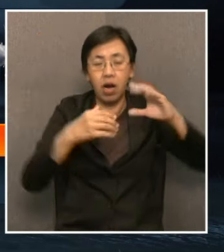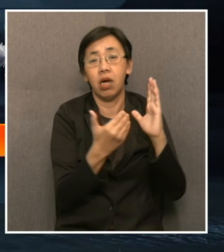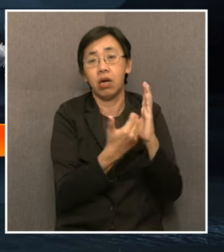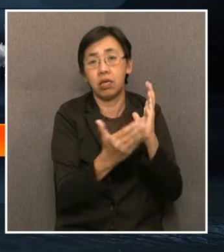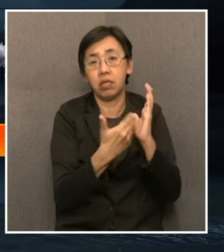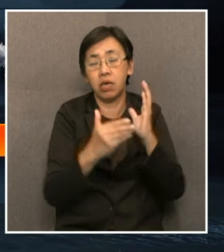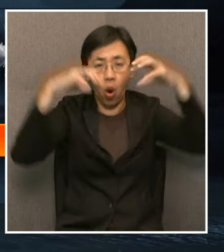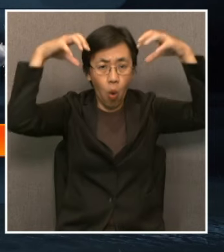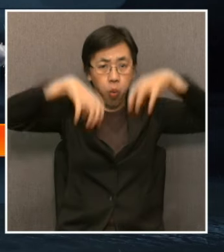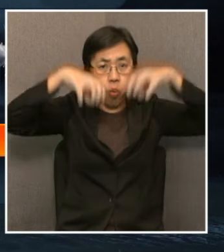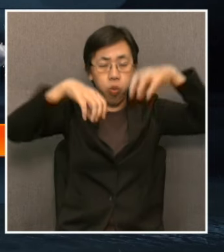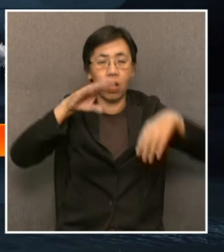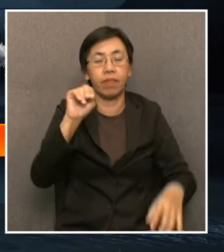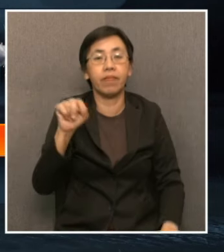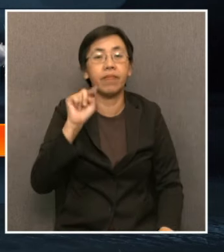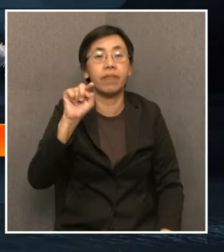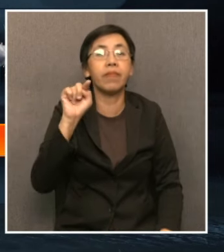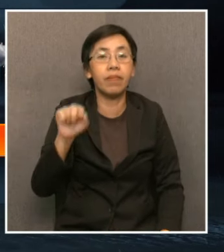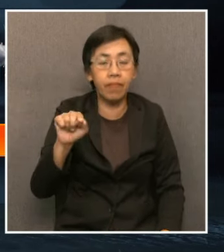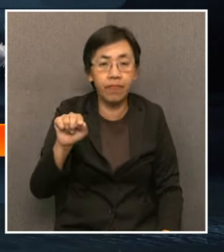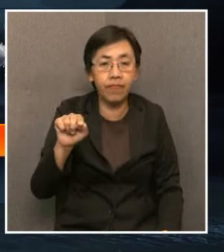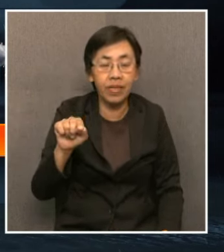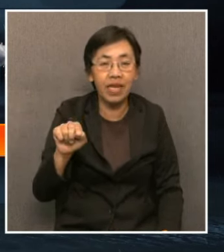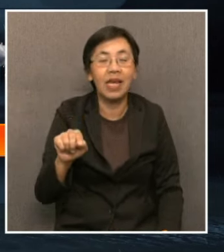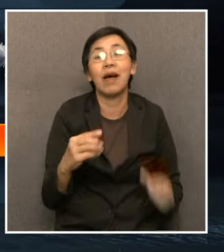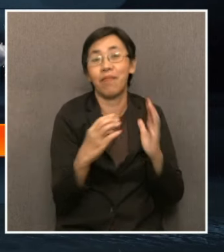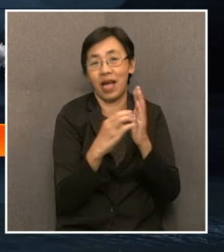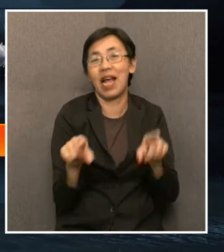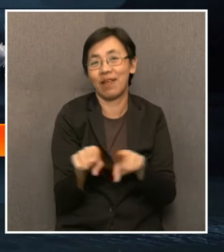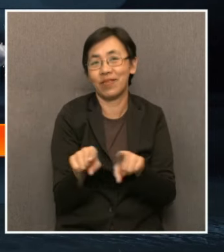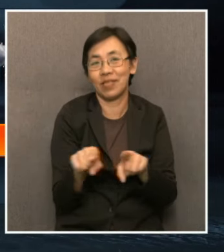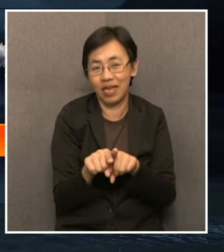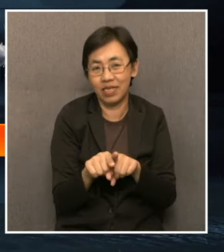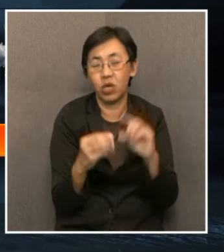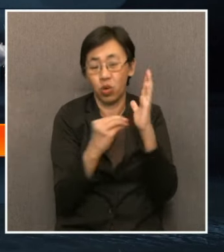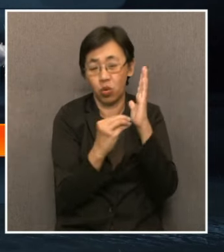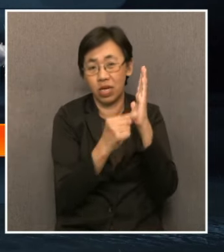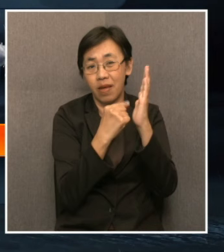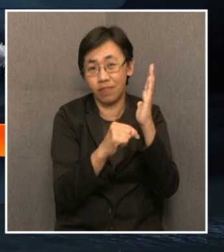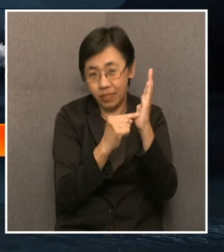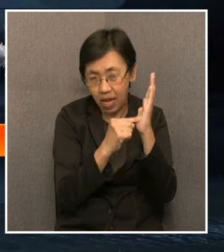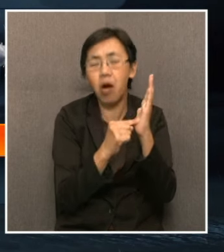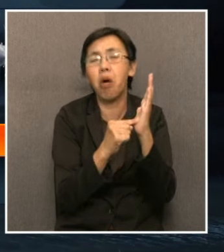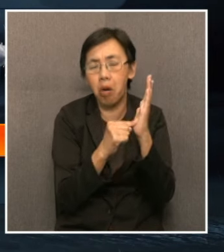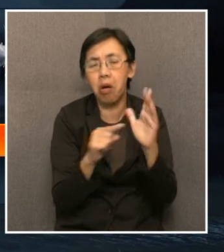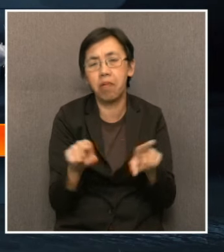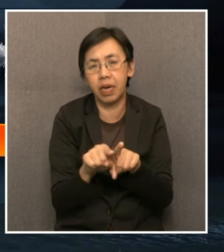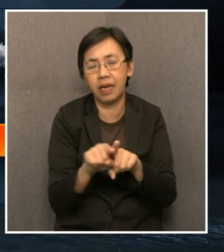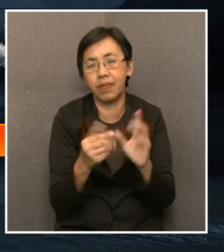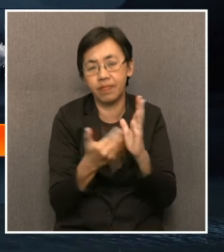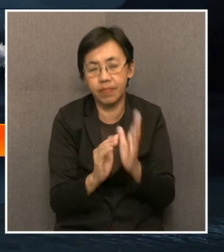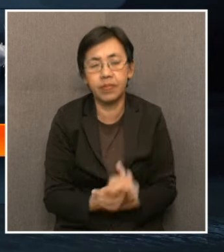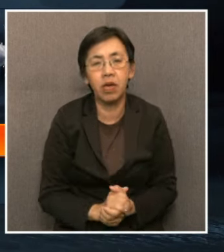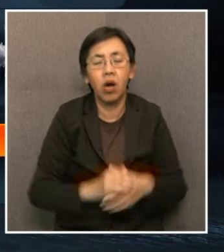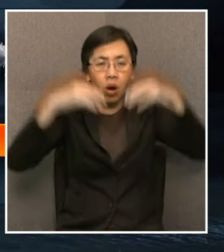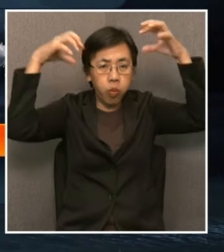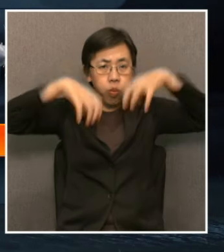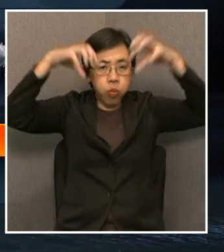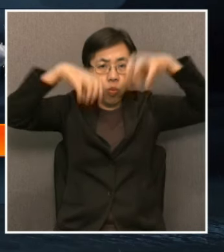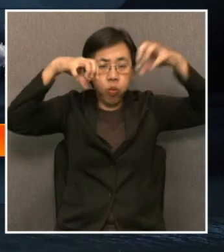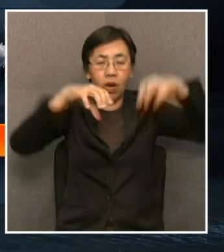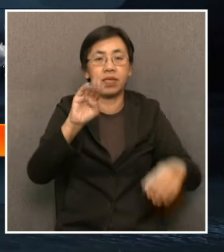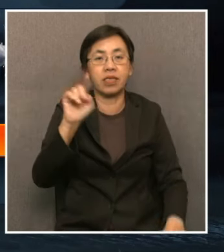นร้อยละ40ของพื้นที่เช่นเดียวกันกับภาคกลางรวมทั้งกรุงเทพมหานครและปริมณฑลด้วยจะมีฝนร้อยละ40ของ